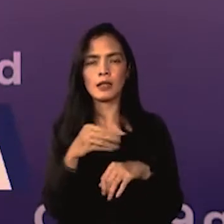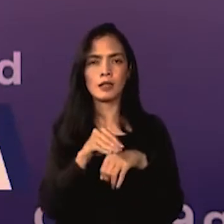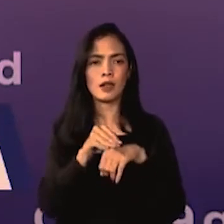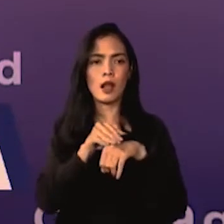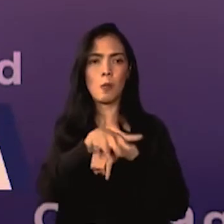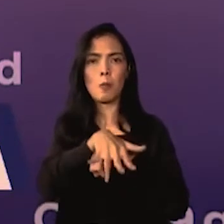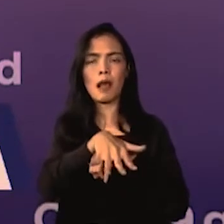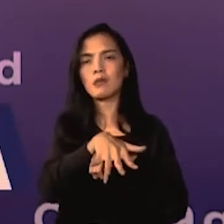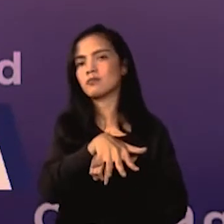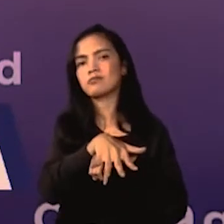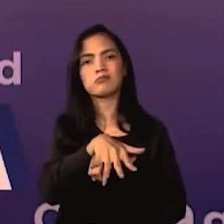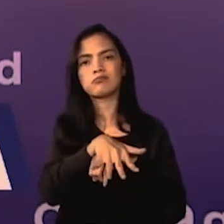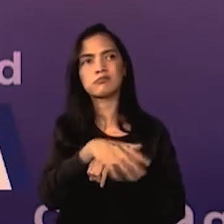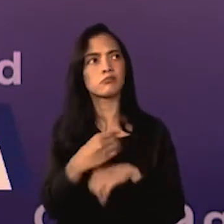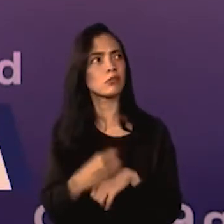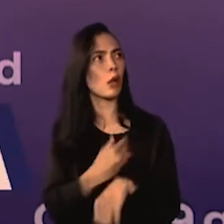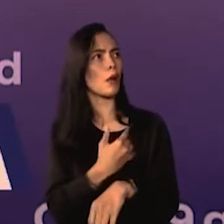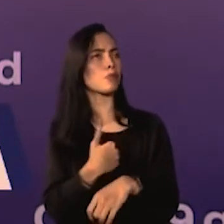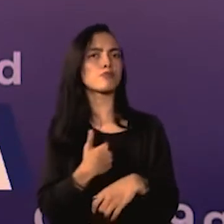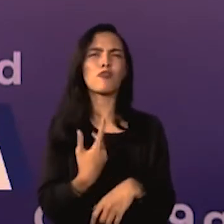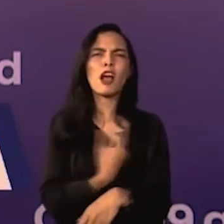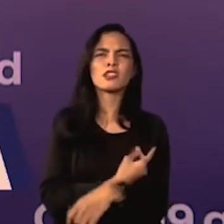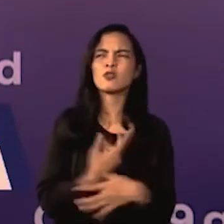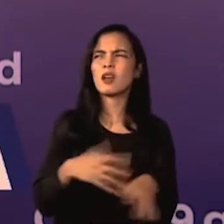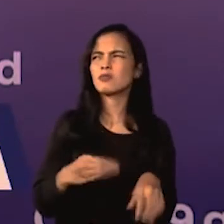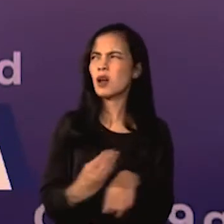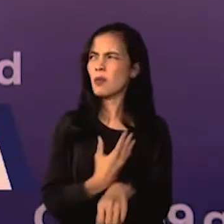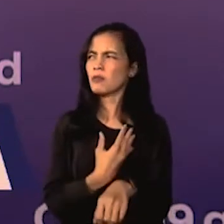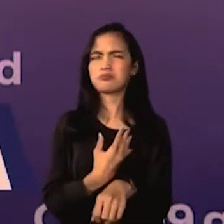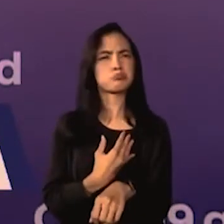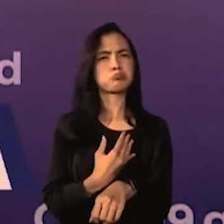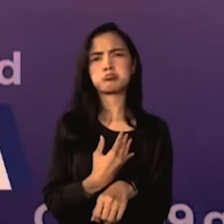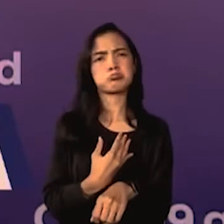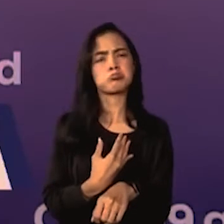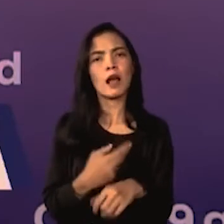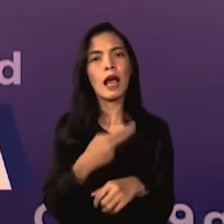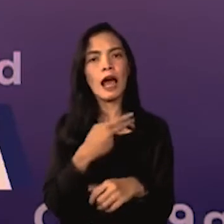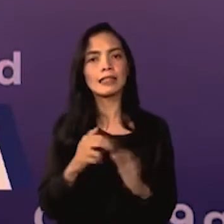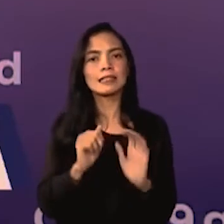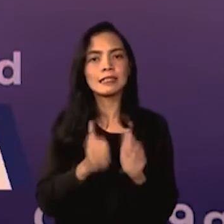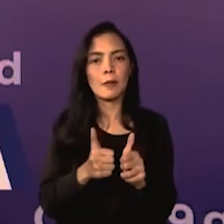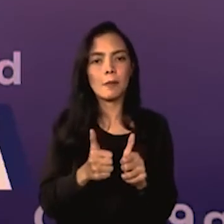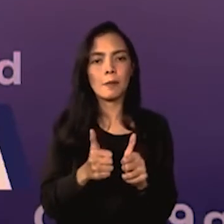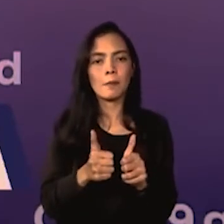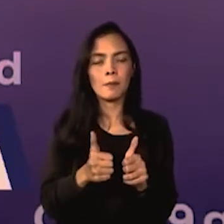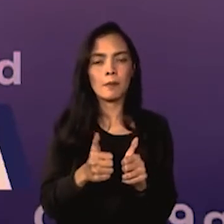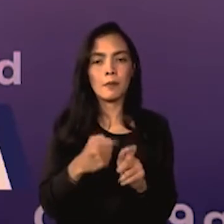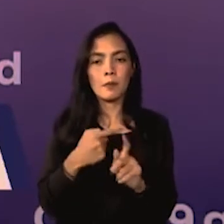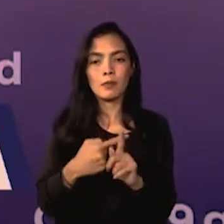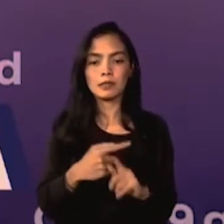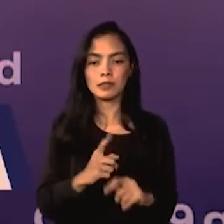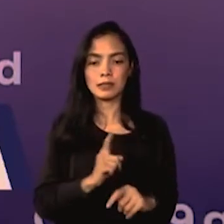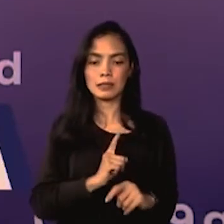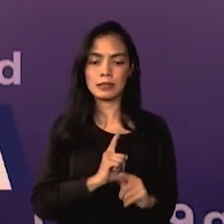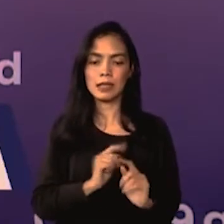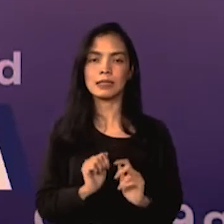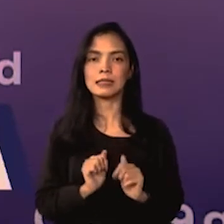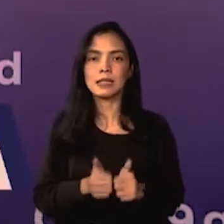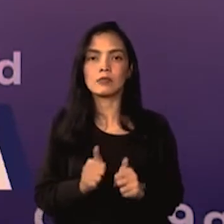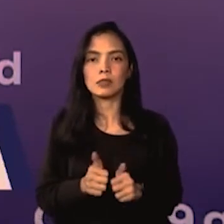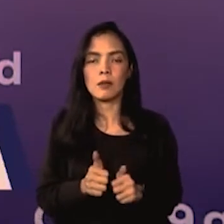ini sampai sekarang. Dan tentu kita semua siap dan mempersiapkan diri secara fisik dan